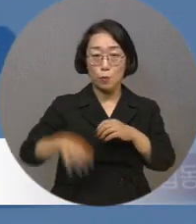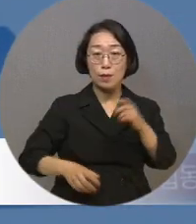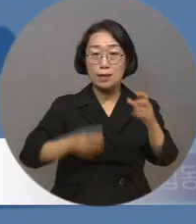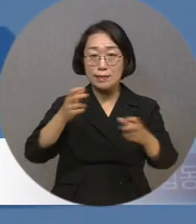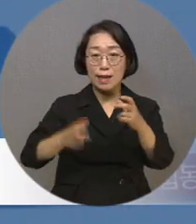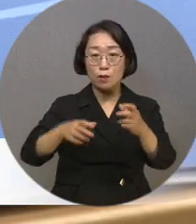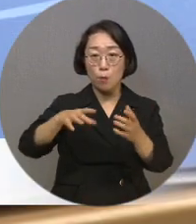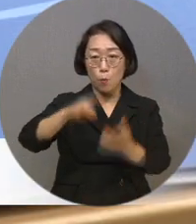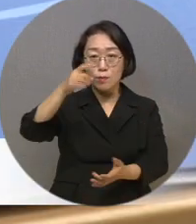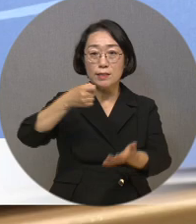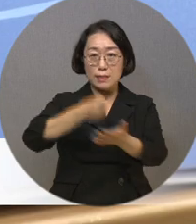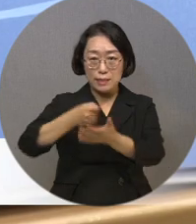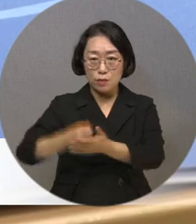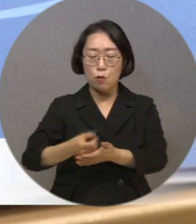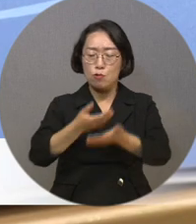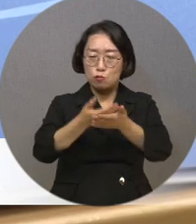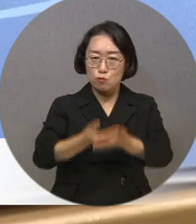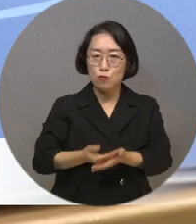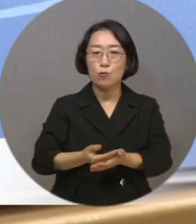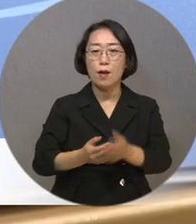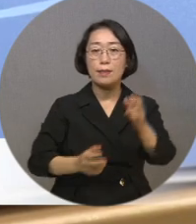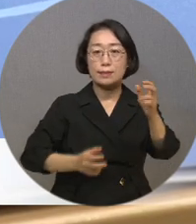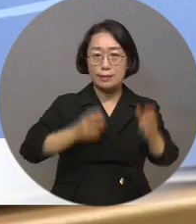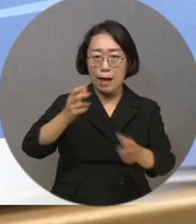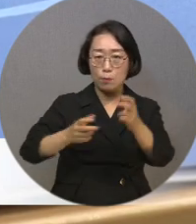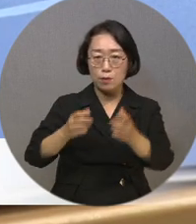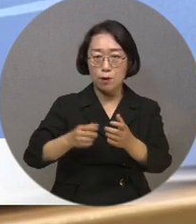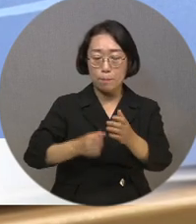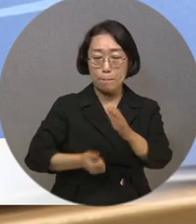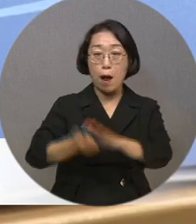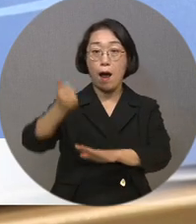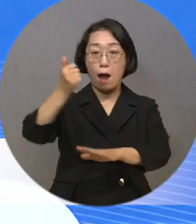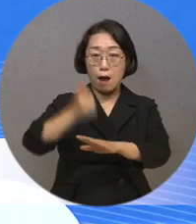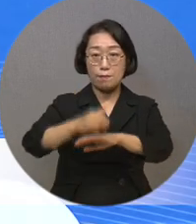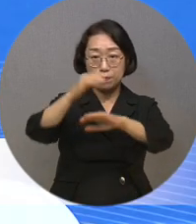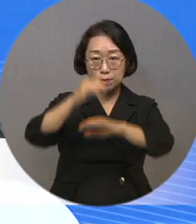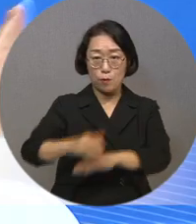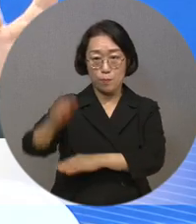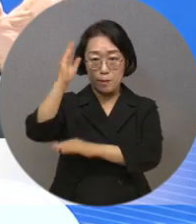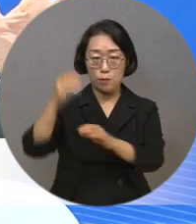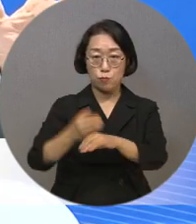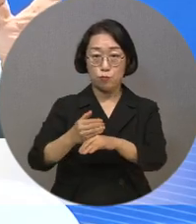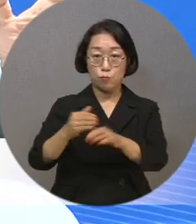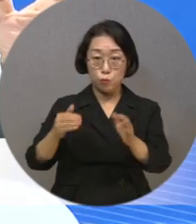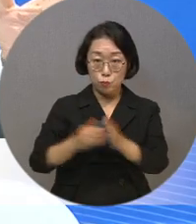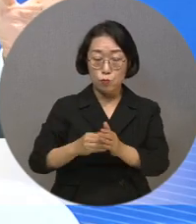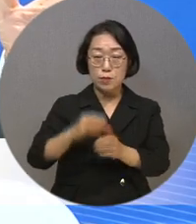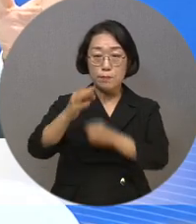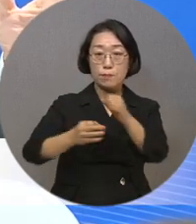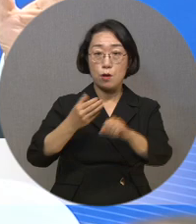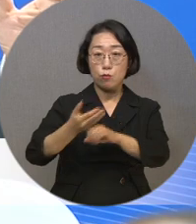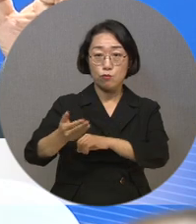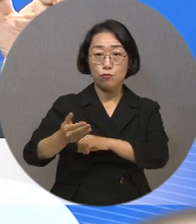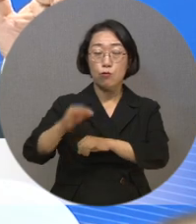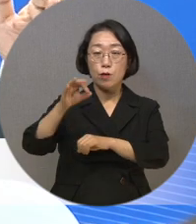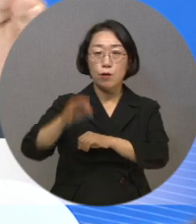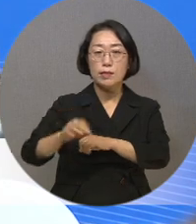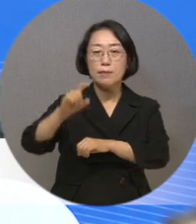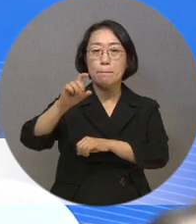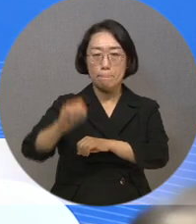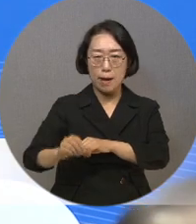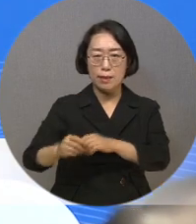국가산업단지 지정 등 대규모 국책사업을 비롯한 여러 성과를 발표하고 10년 후 고흥인구 10만 달성을 위해 노력할